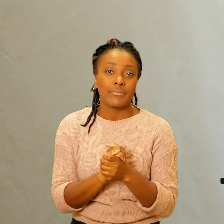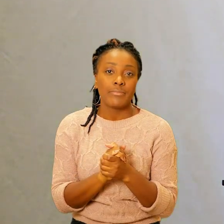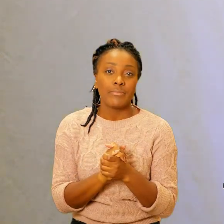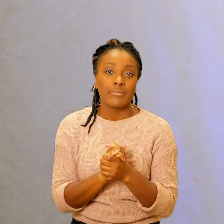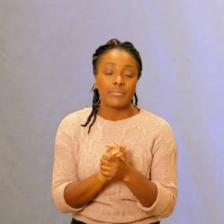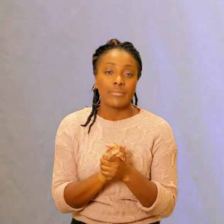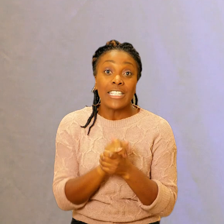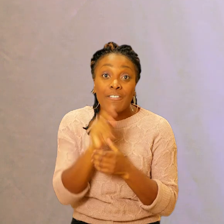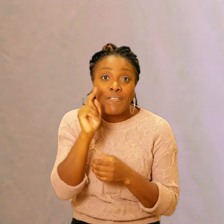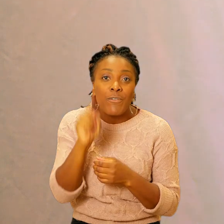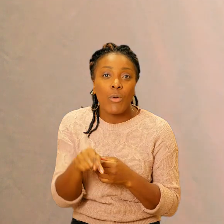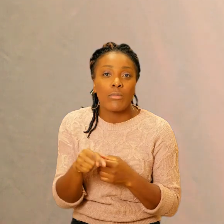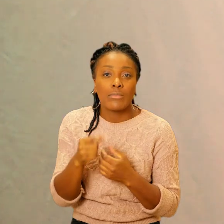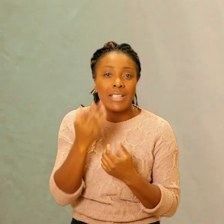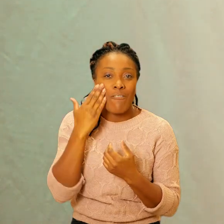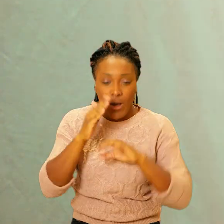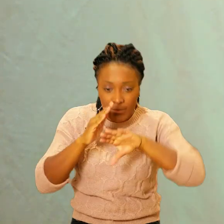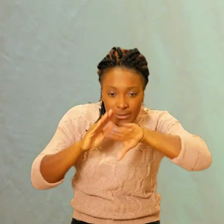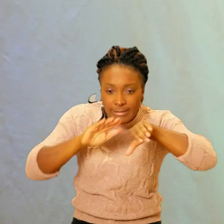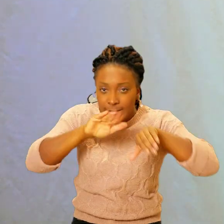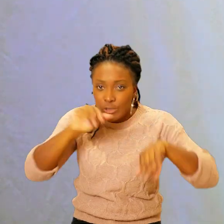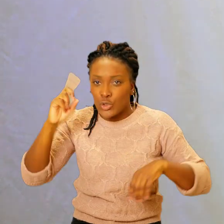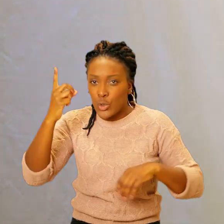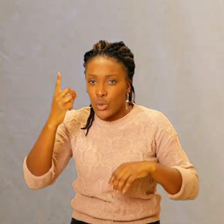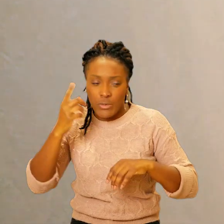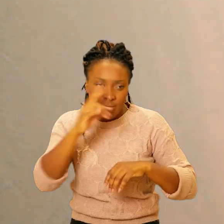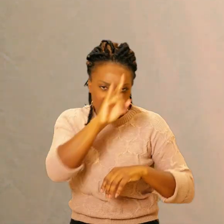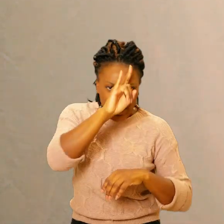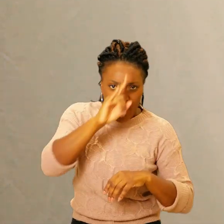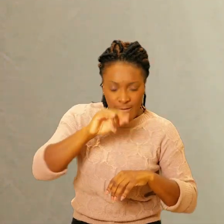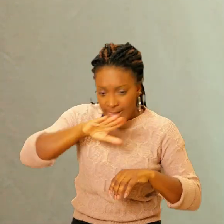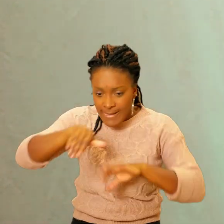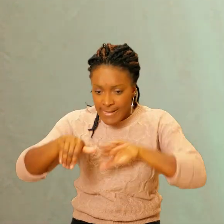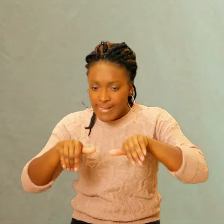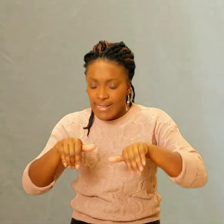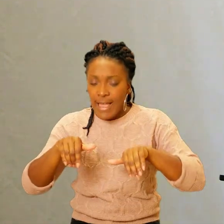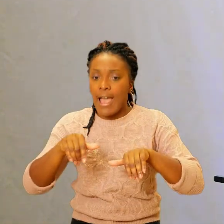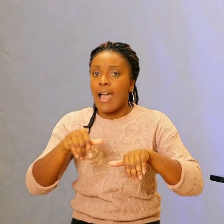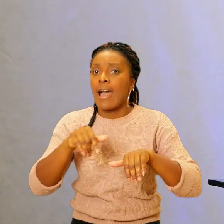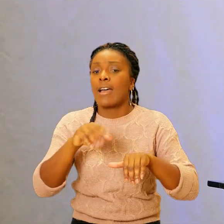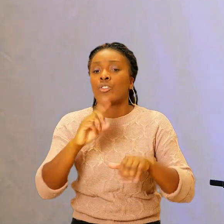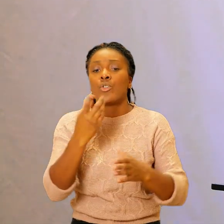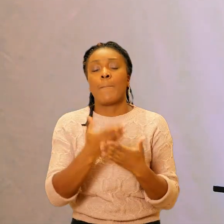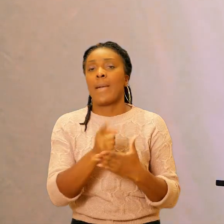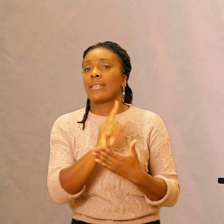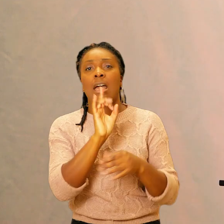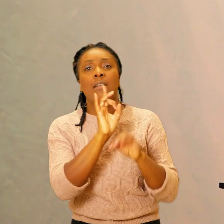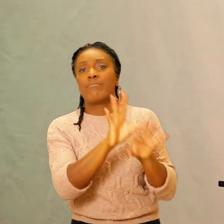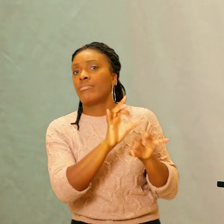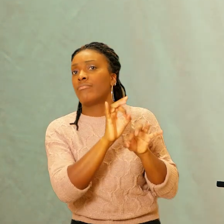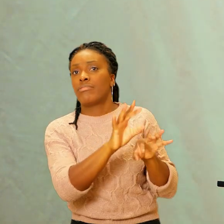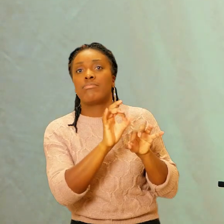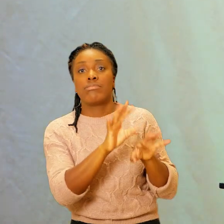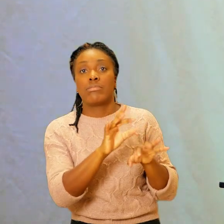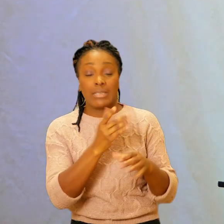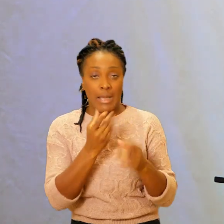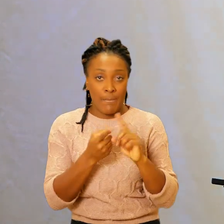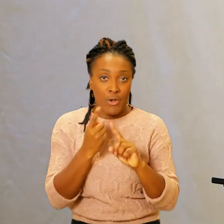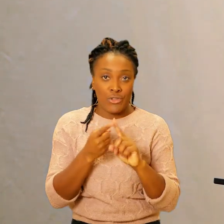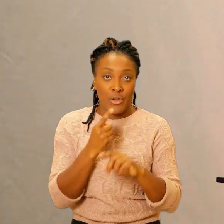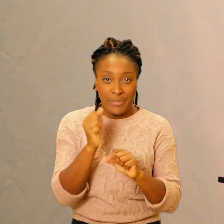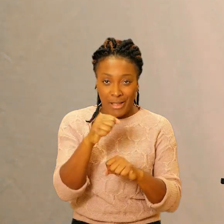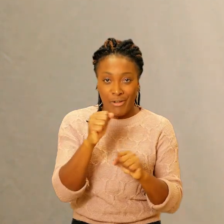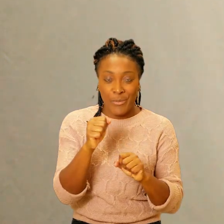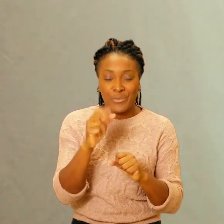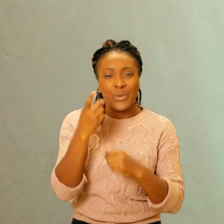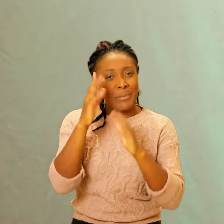De pouvoir discerner. Et de pouvoir rejeter ce qui n'est pas de Dieu et garder ce que Dieu te dit réellement. Que Dieu nous